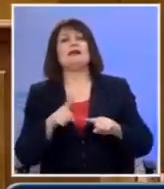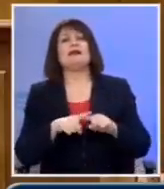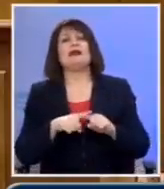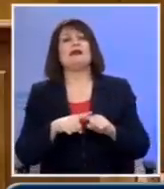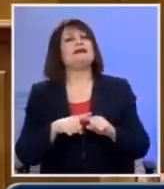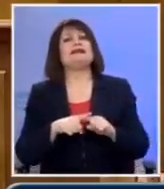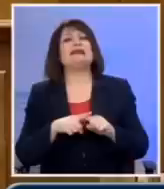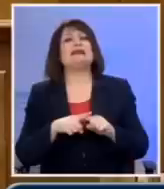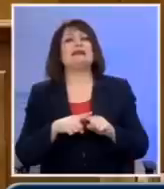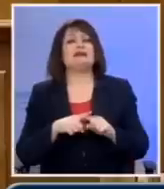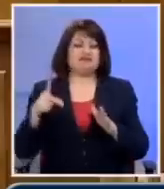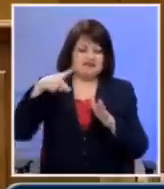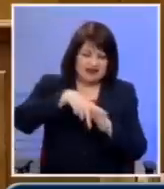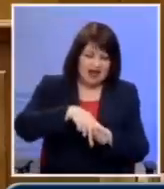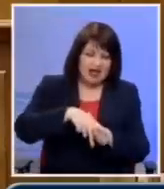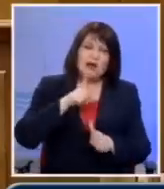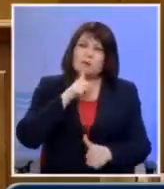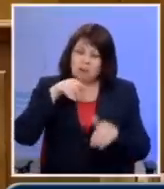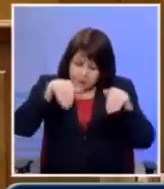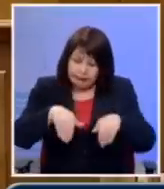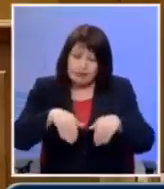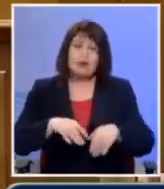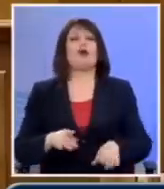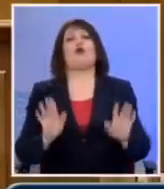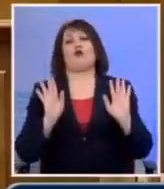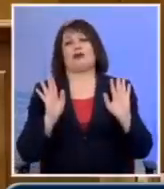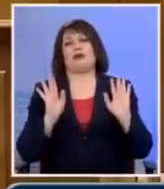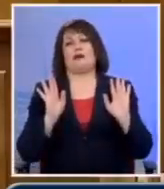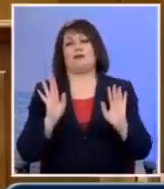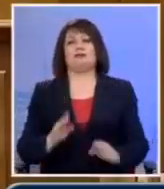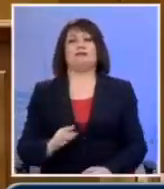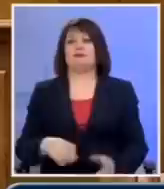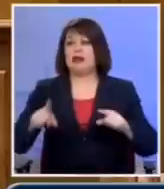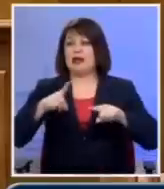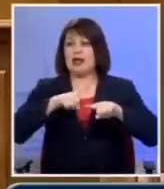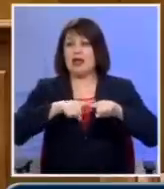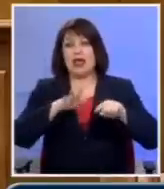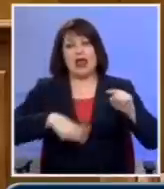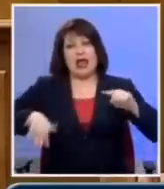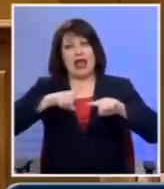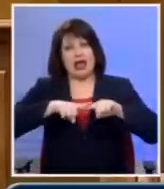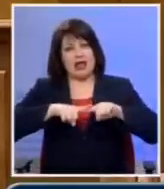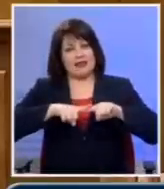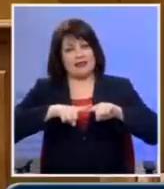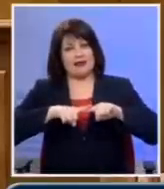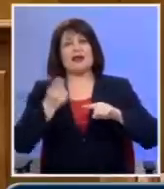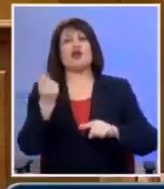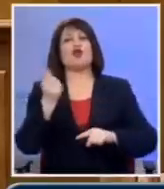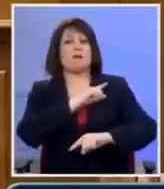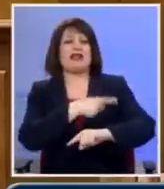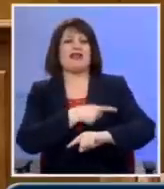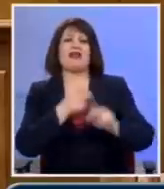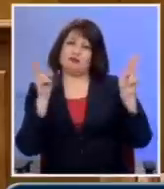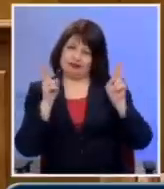χώρα υποτελής και υποταγμένη. Η Ελλάδα απόλεσε μεγάλο μέρος της οικονομικής της